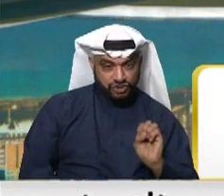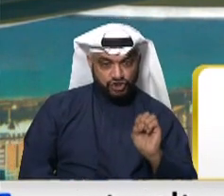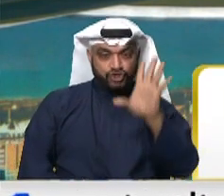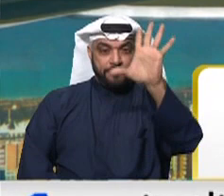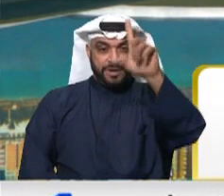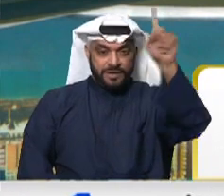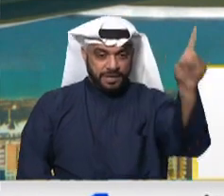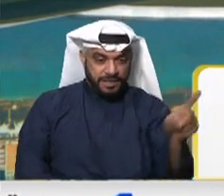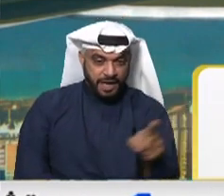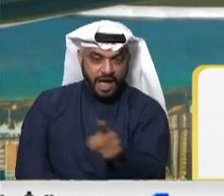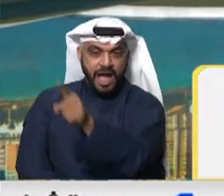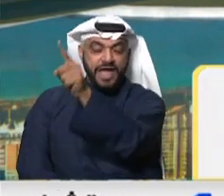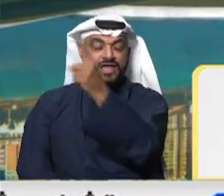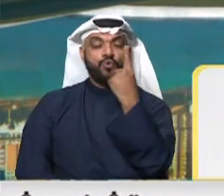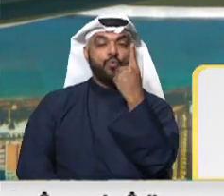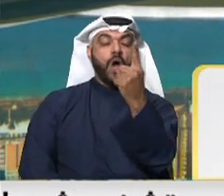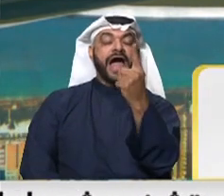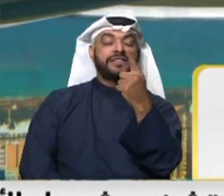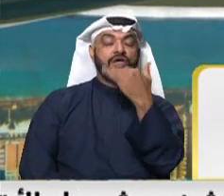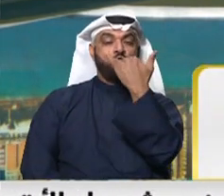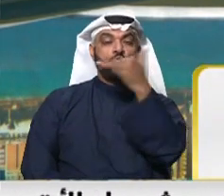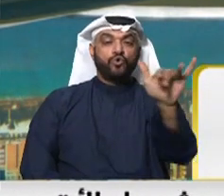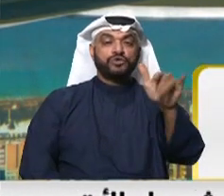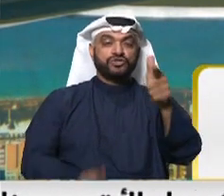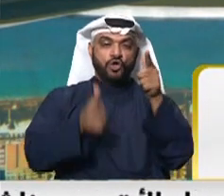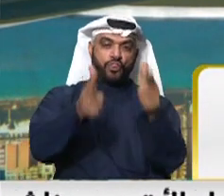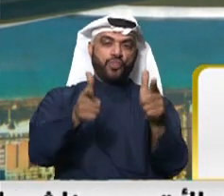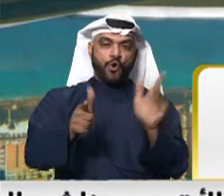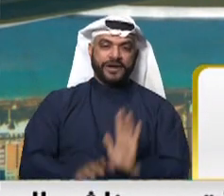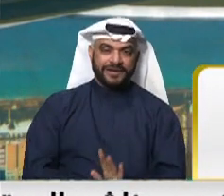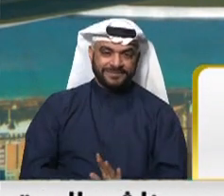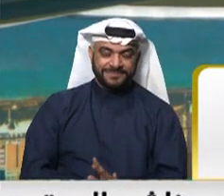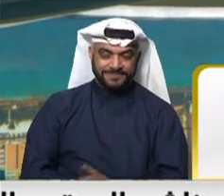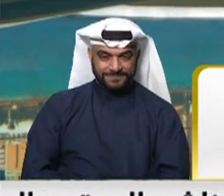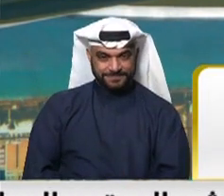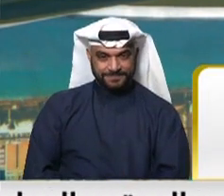والواحده ونصف ظهرا موعد انتهاء الدوام